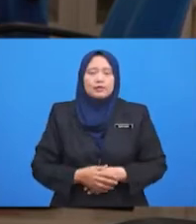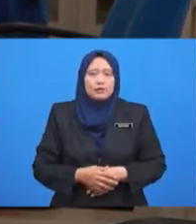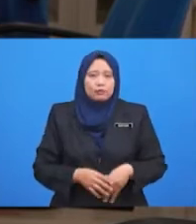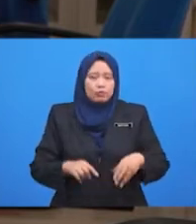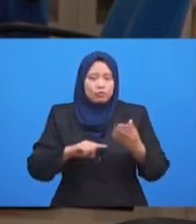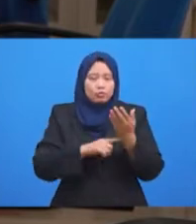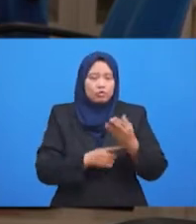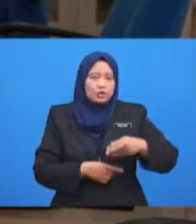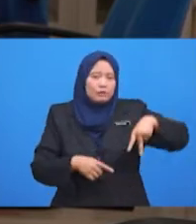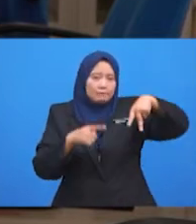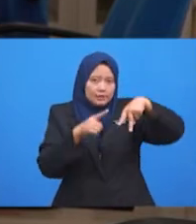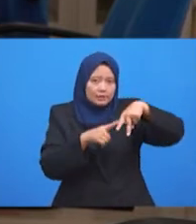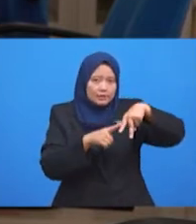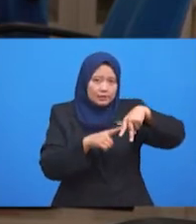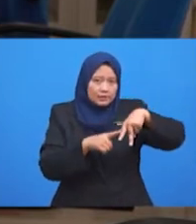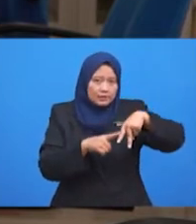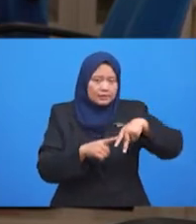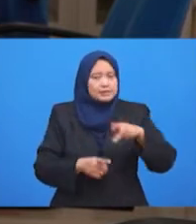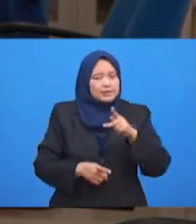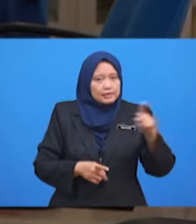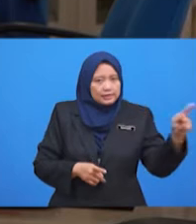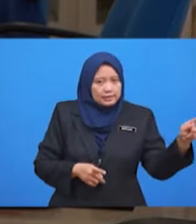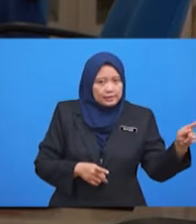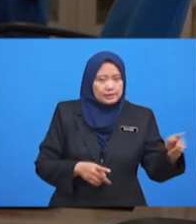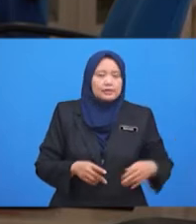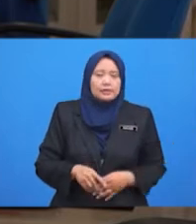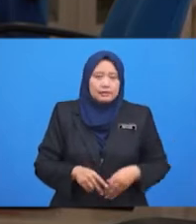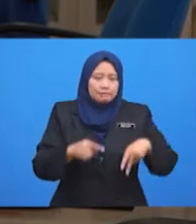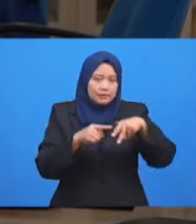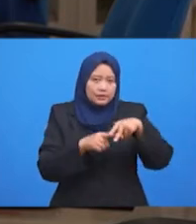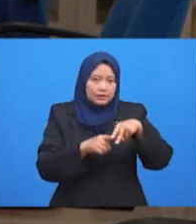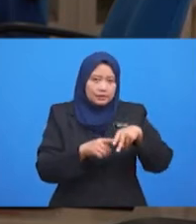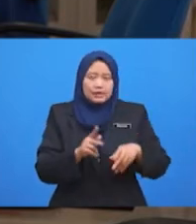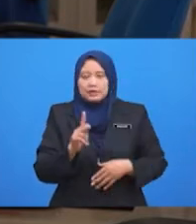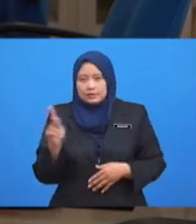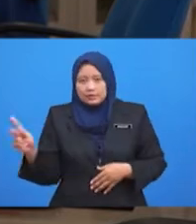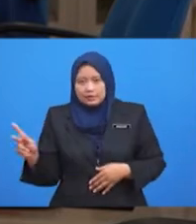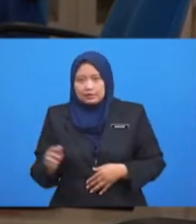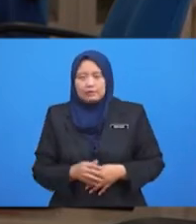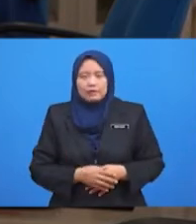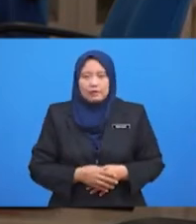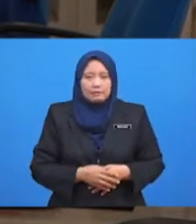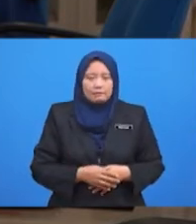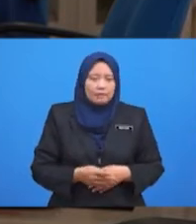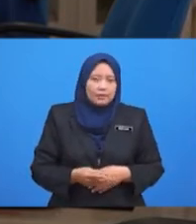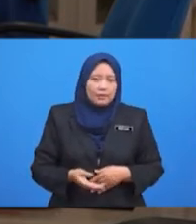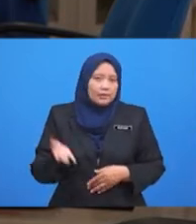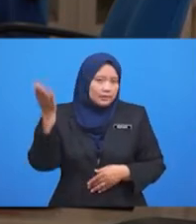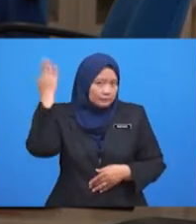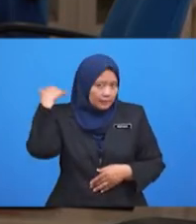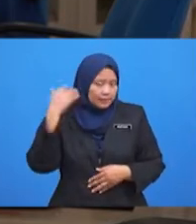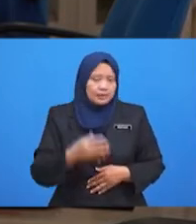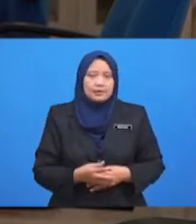kiri, betis bahagian kanan, peha kanan, belakang badan dan minta pelanggan